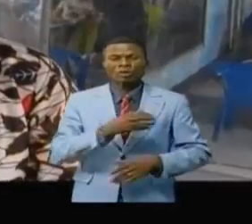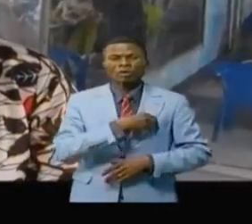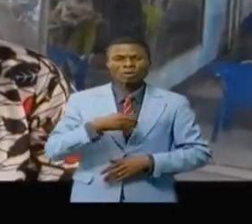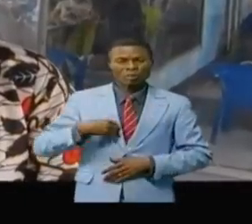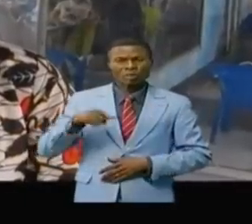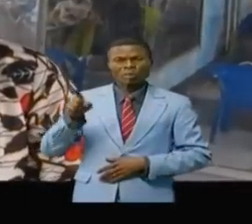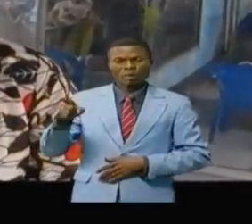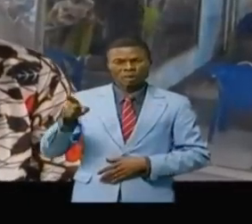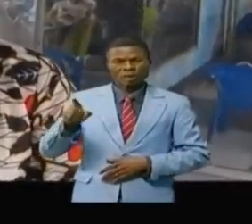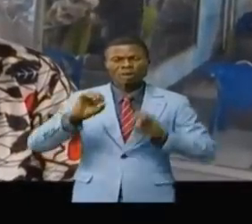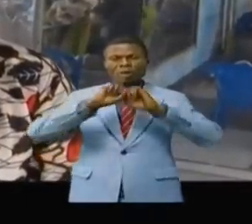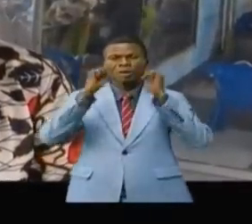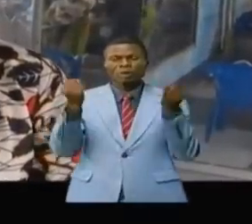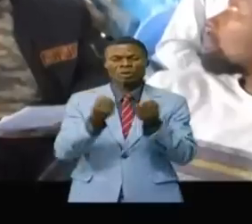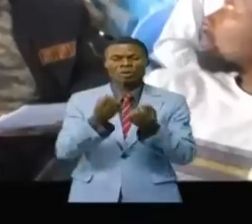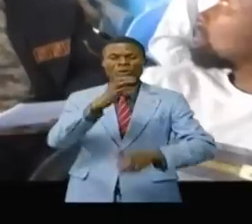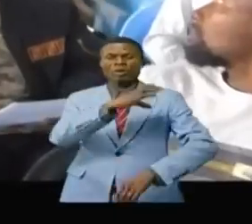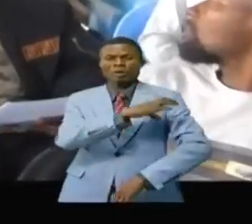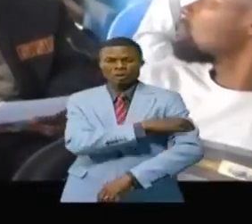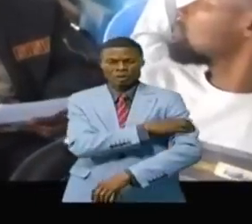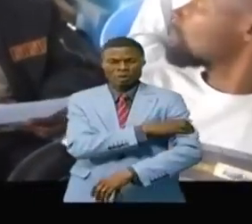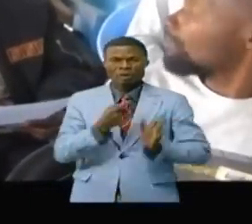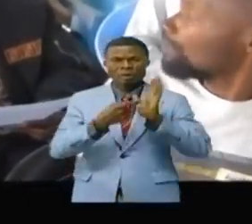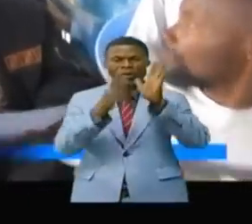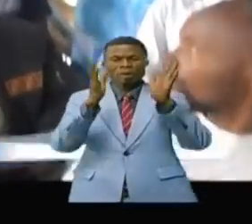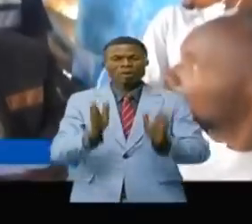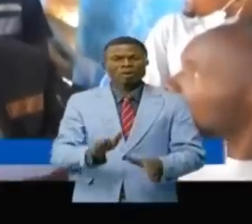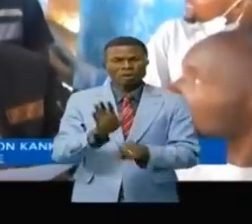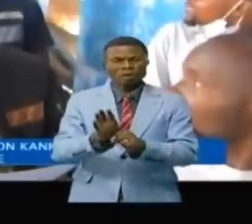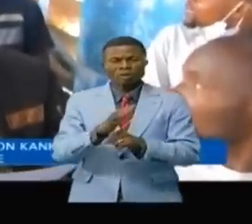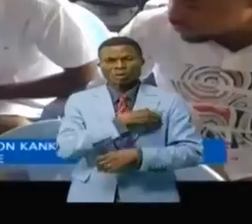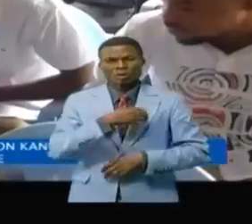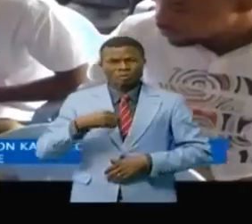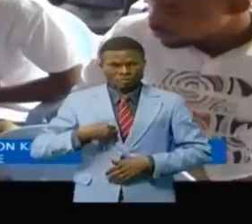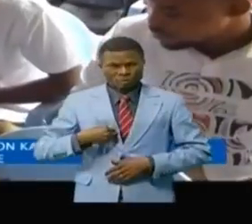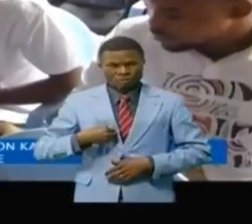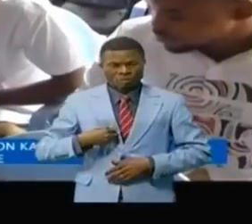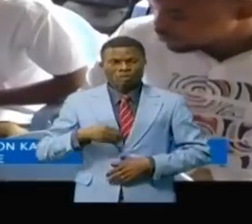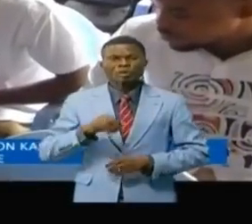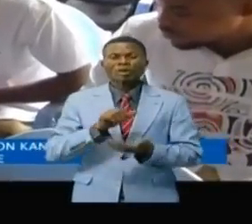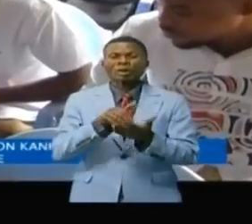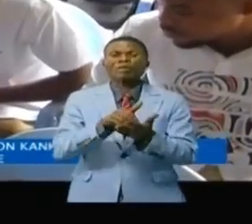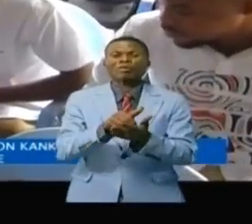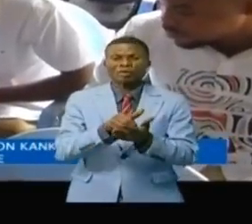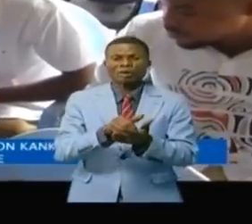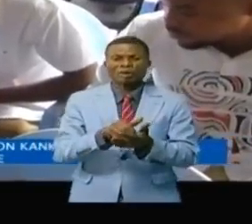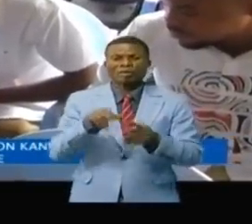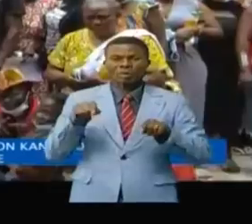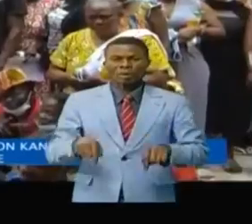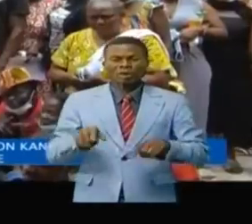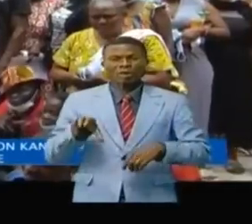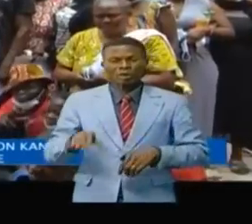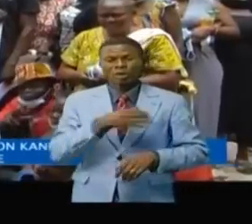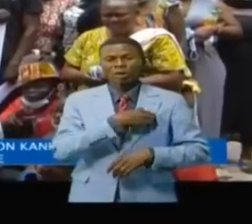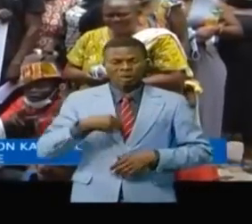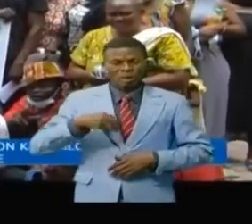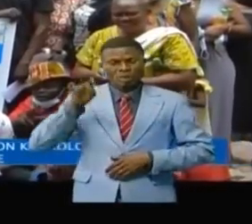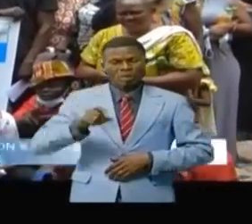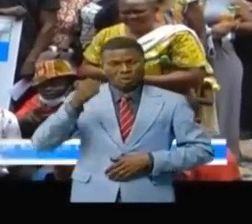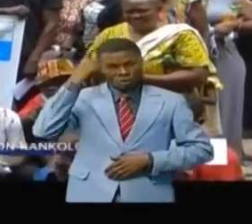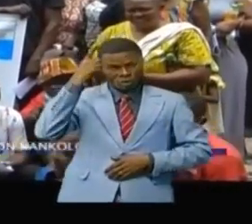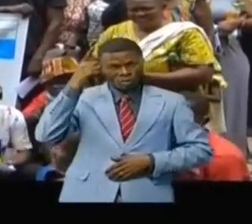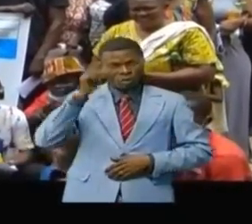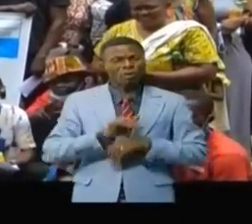Anastasie Sika, de la société civile, la représentativité de la femme étant faible en RDC, la femme doit comprendre qu'elle